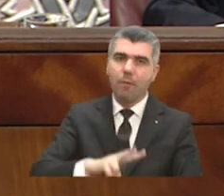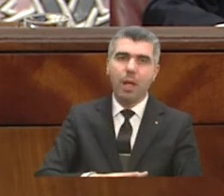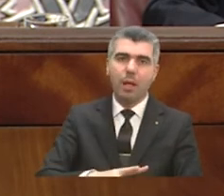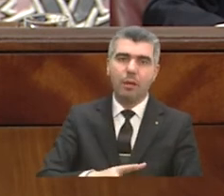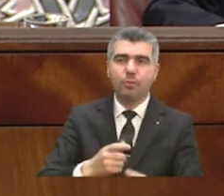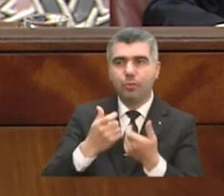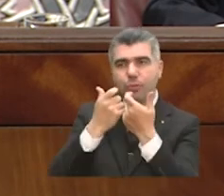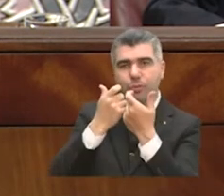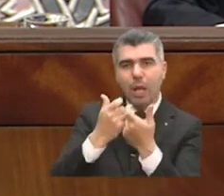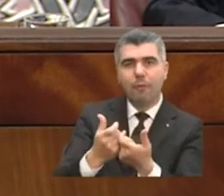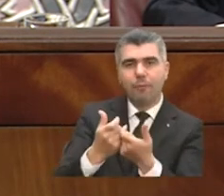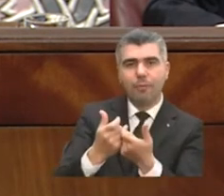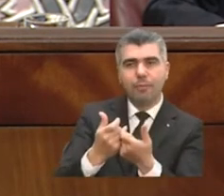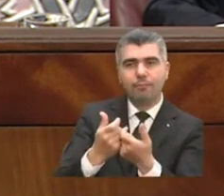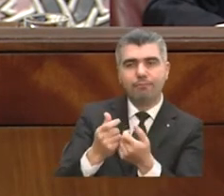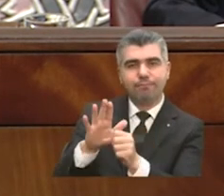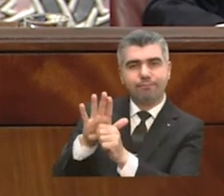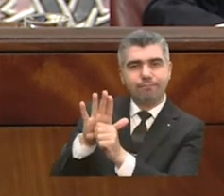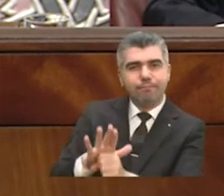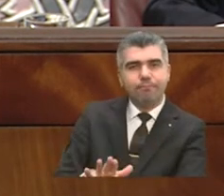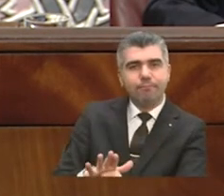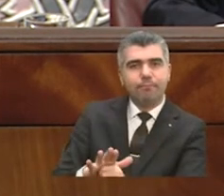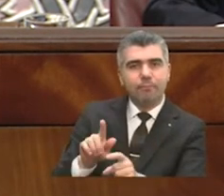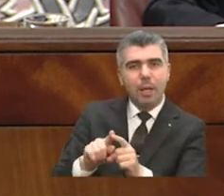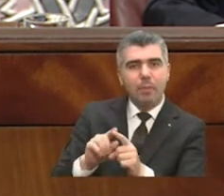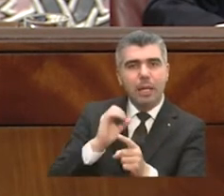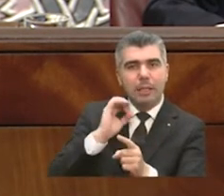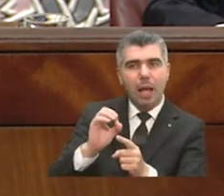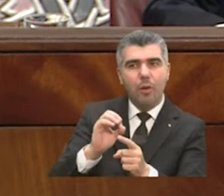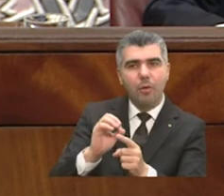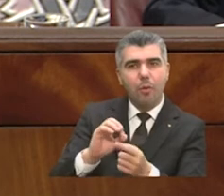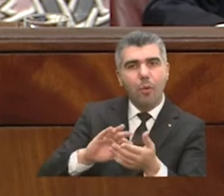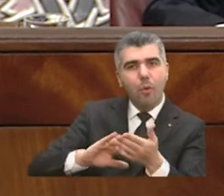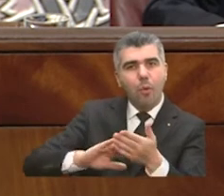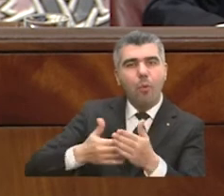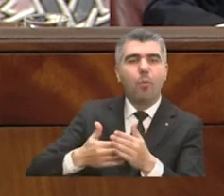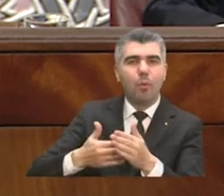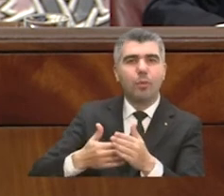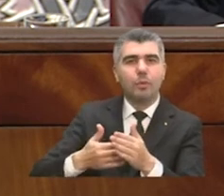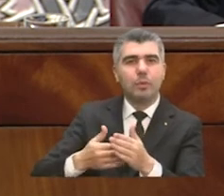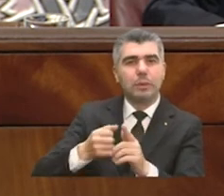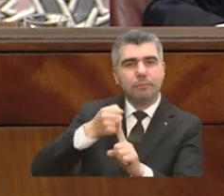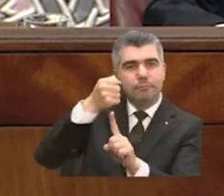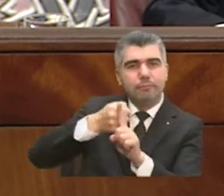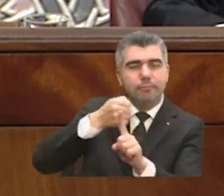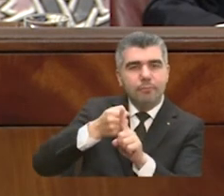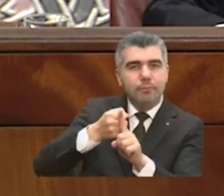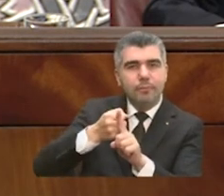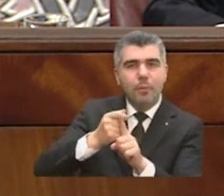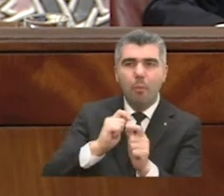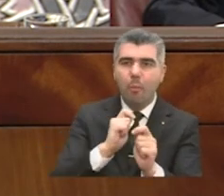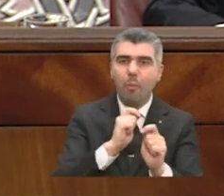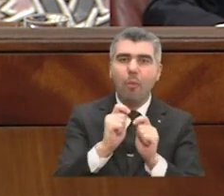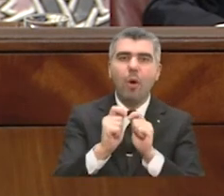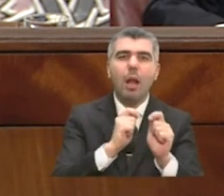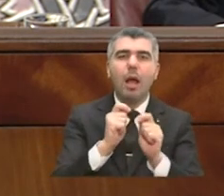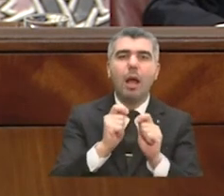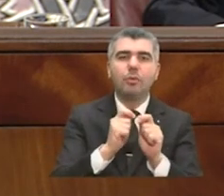parties, témoigne justement de sa déception face à cette attitude